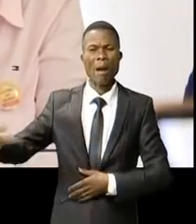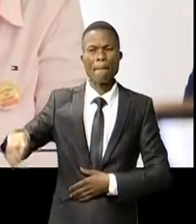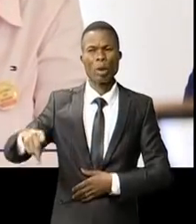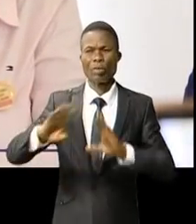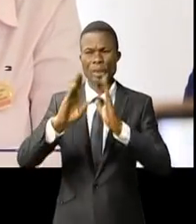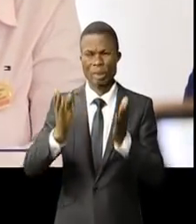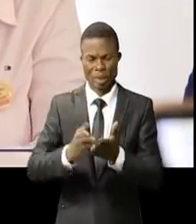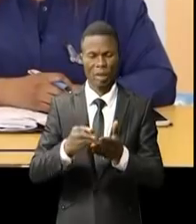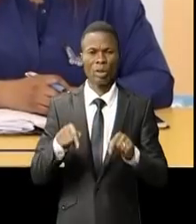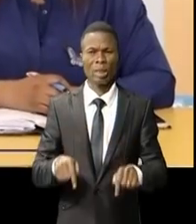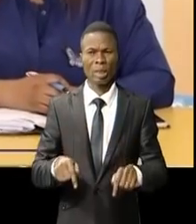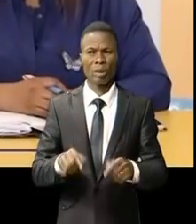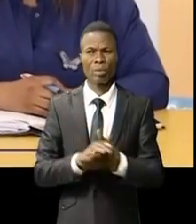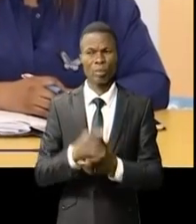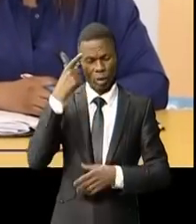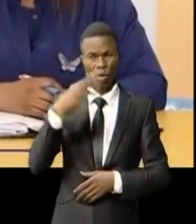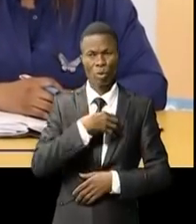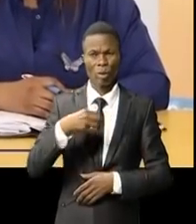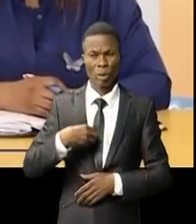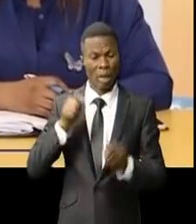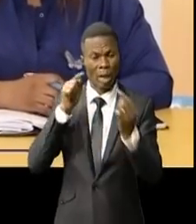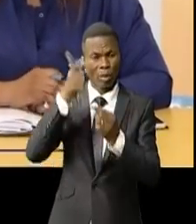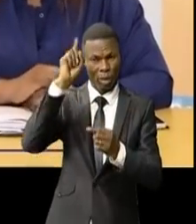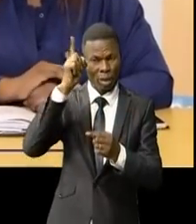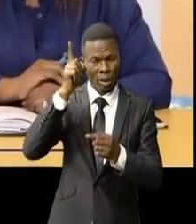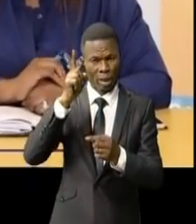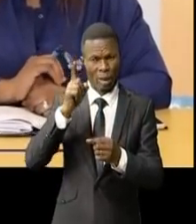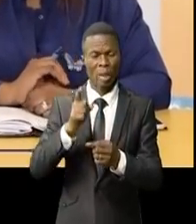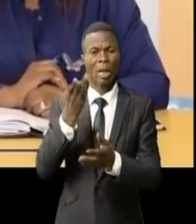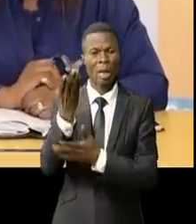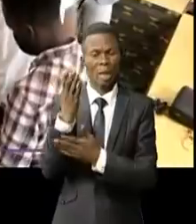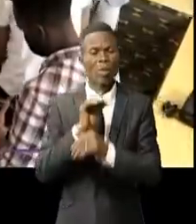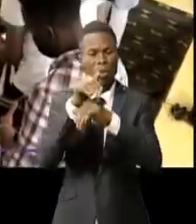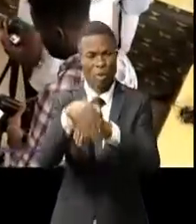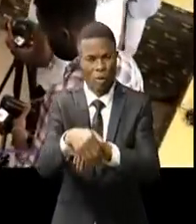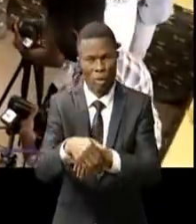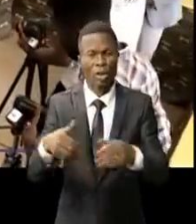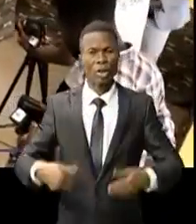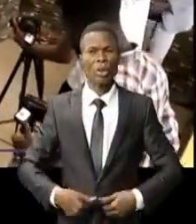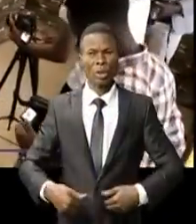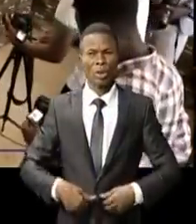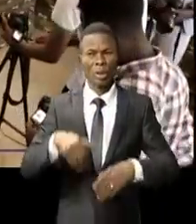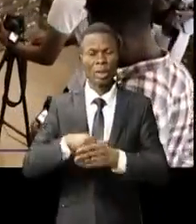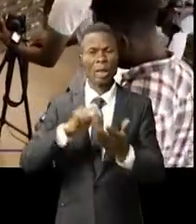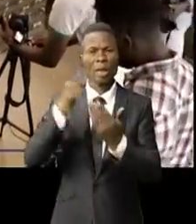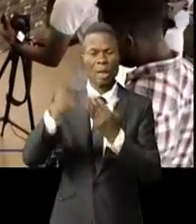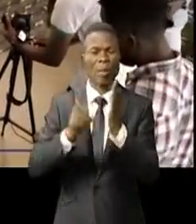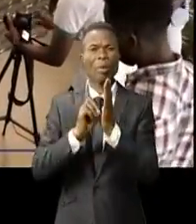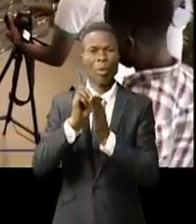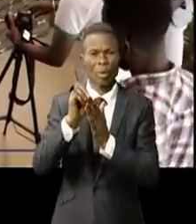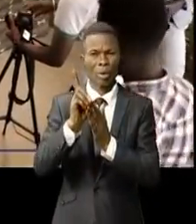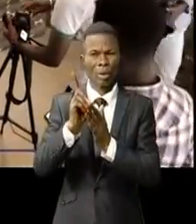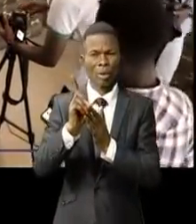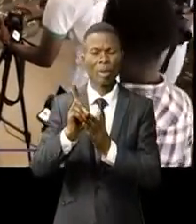villes de la RDC. Pour elle, l'un des objectifs est d'assurer l'implication constructive de la jeunesse dans le programme de développement